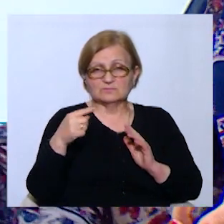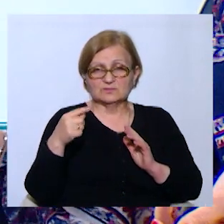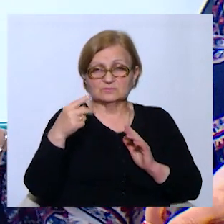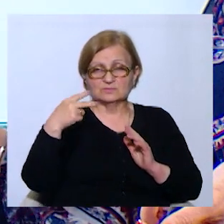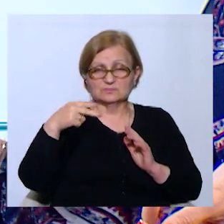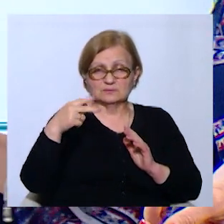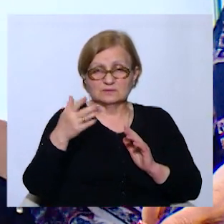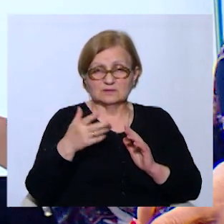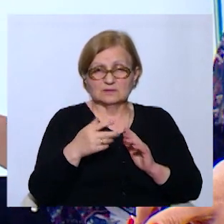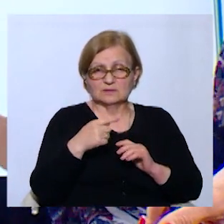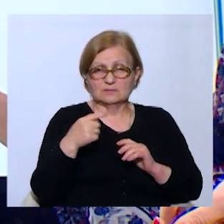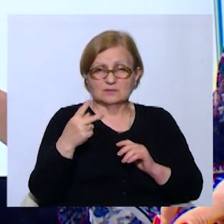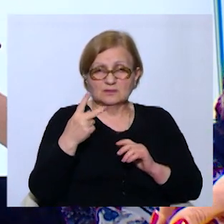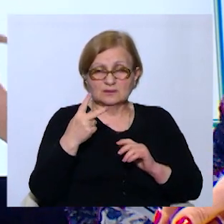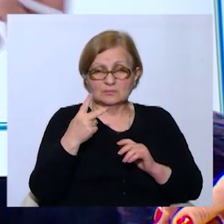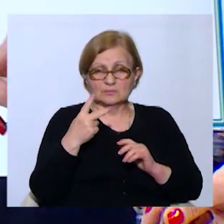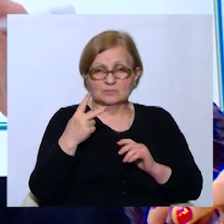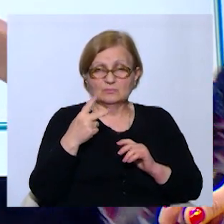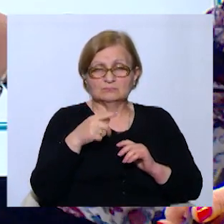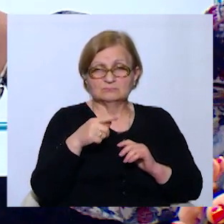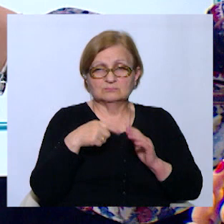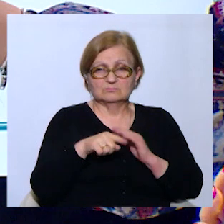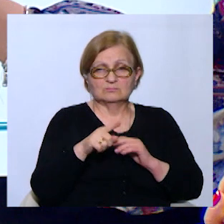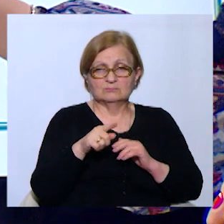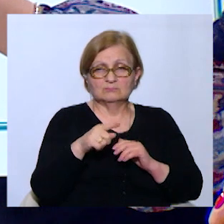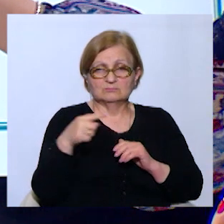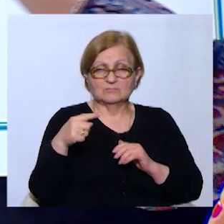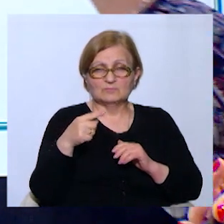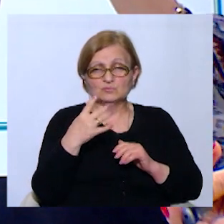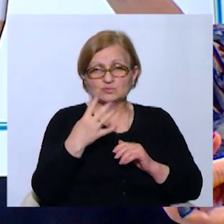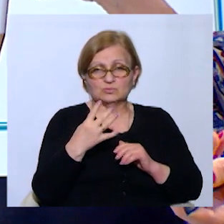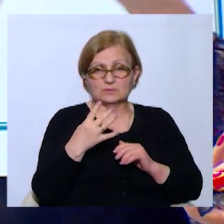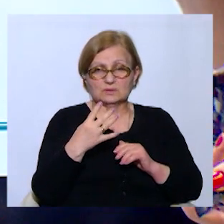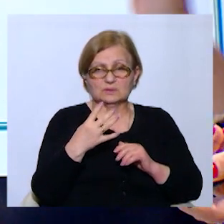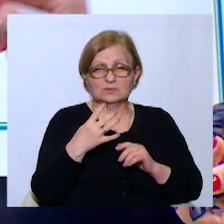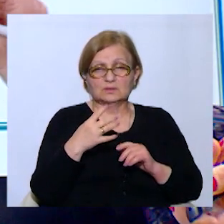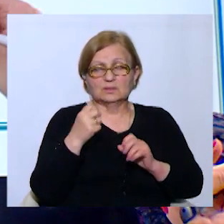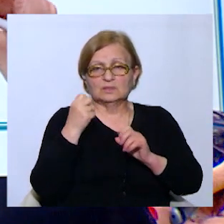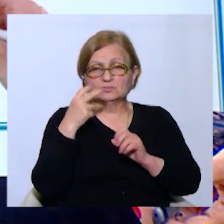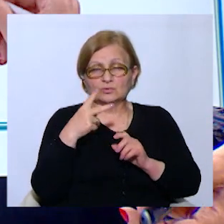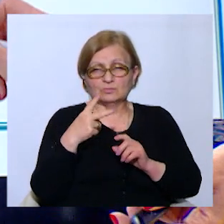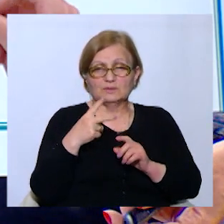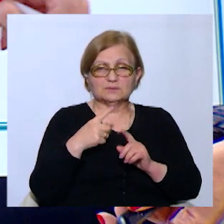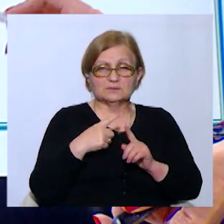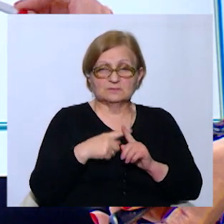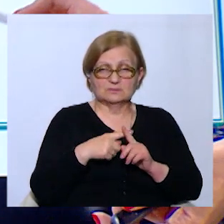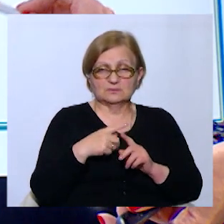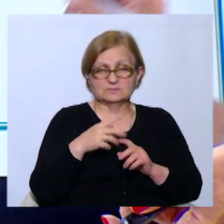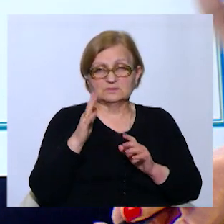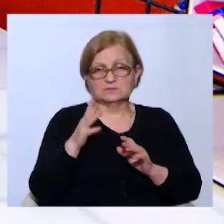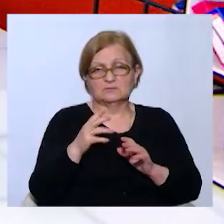კვადრატი არის -2. x კვადრატი და -4x +12x არის